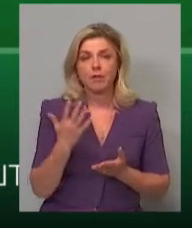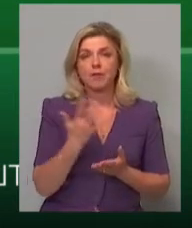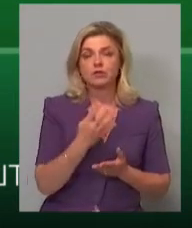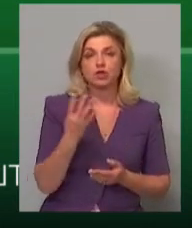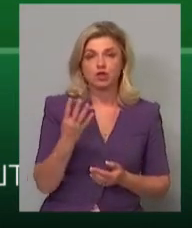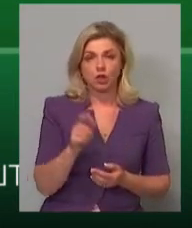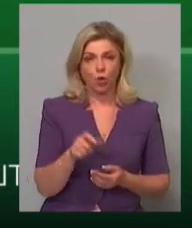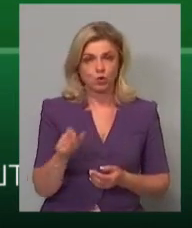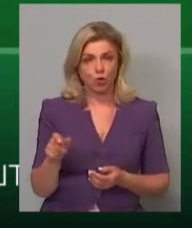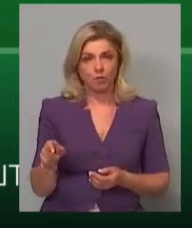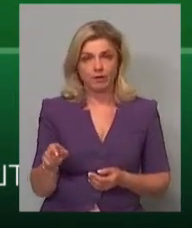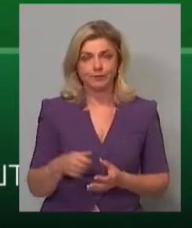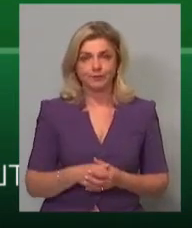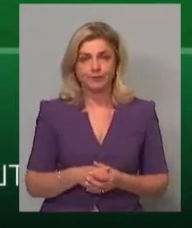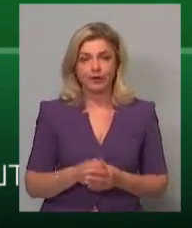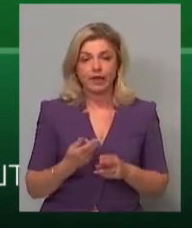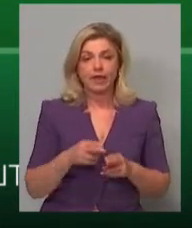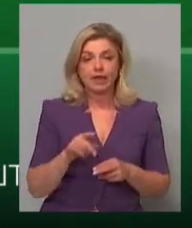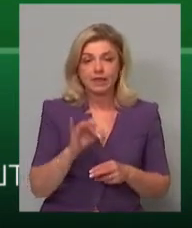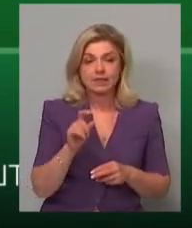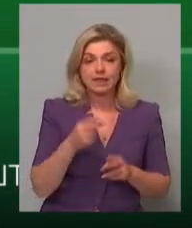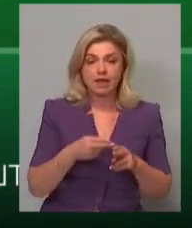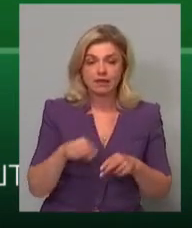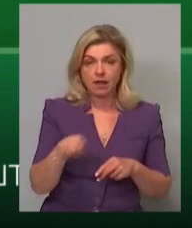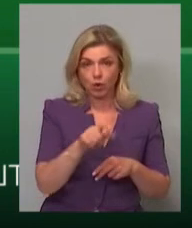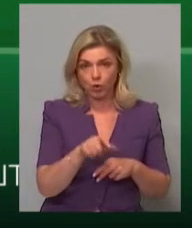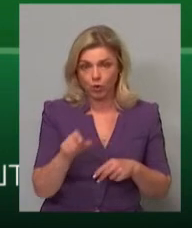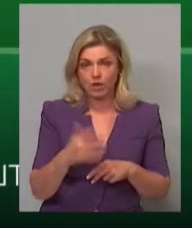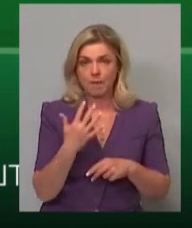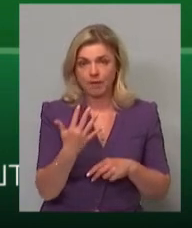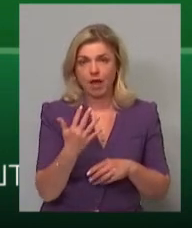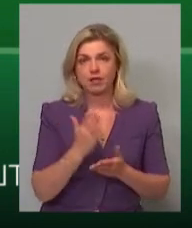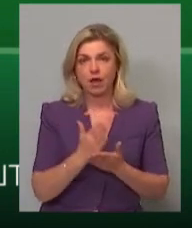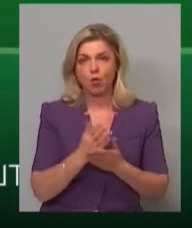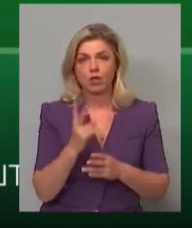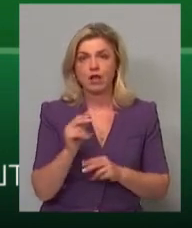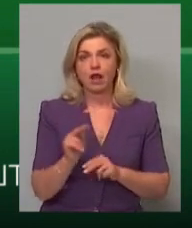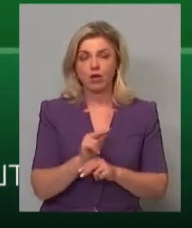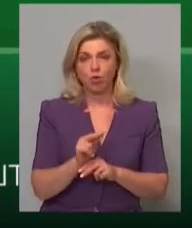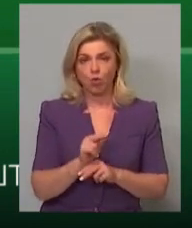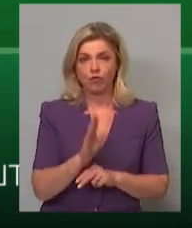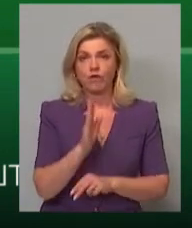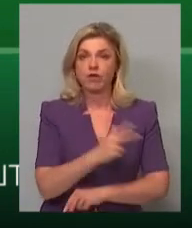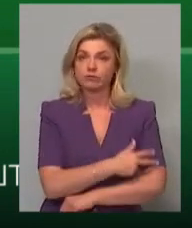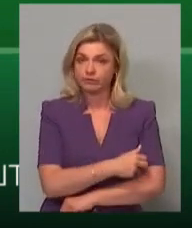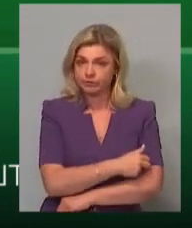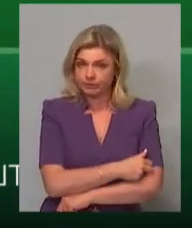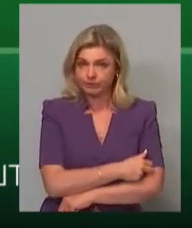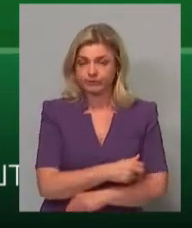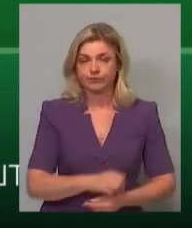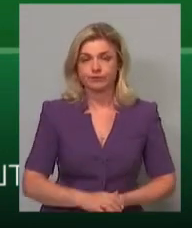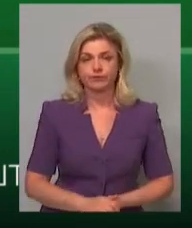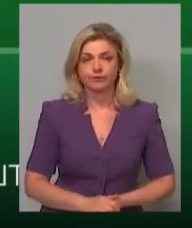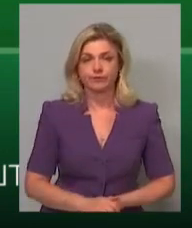54 особи. З цих людей 5 знаходяться на лікуванні в закладах охорони здоров'я.